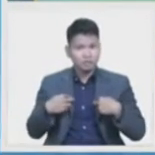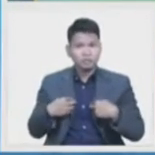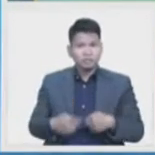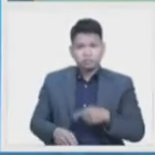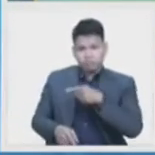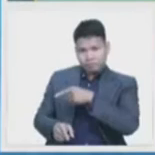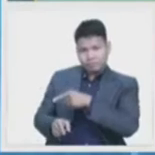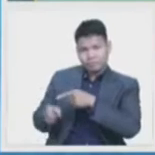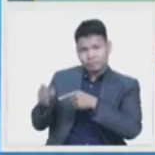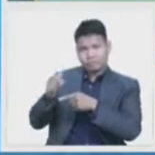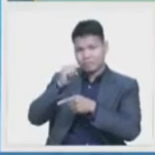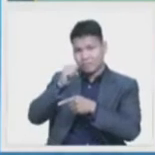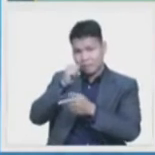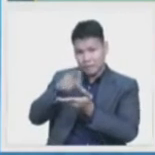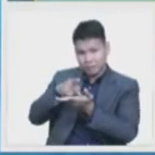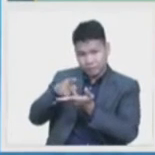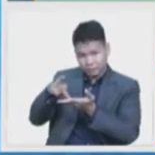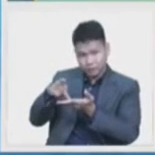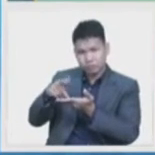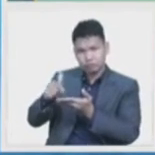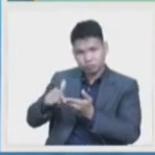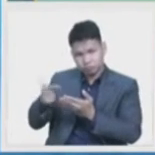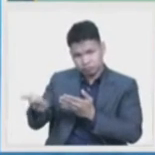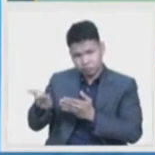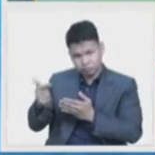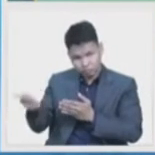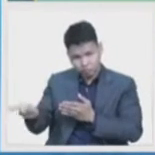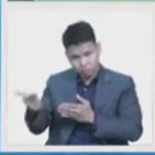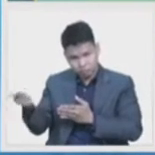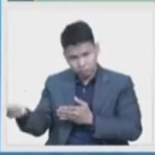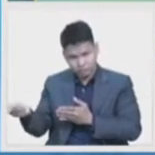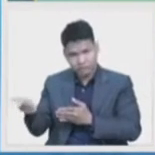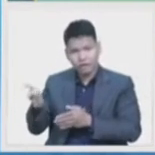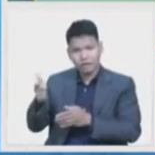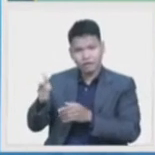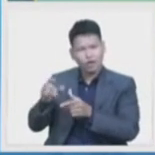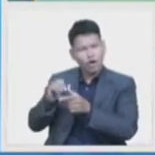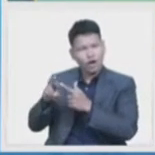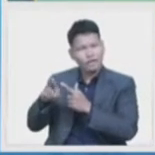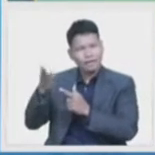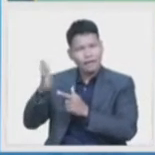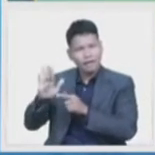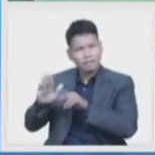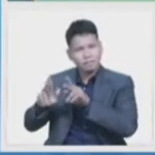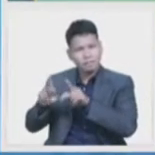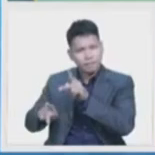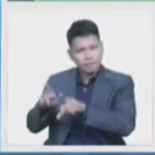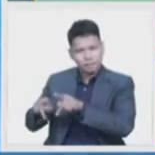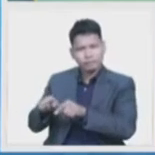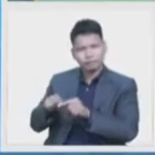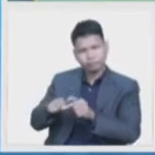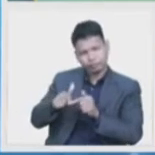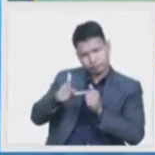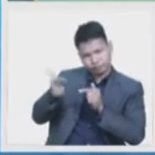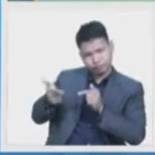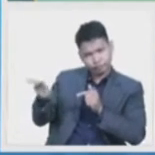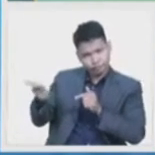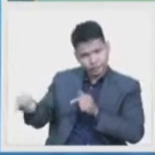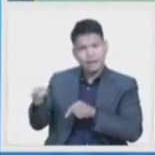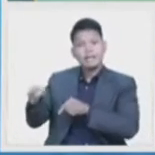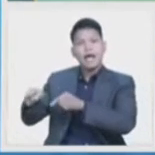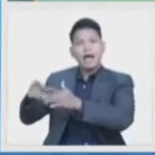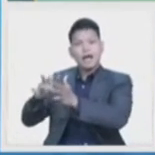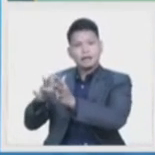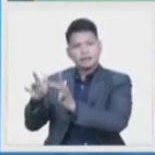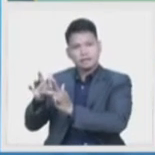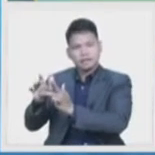babay, sa putli nga babay, which is the pure woman or God's people, mao si Kristo. Siya